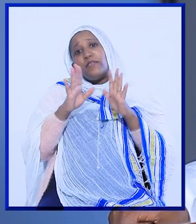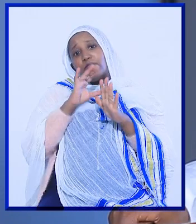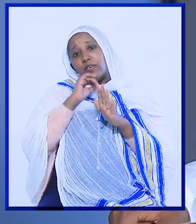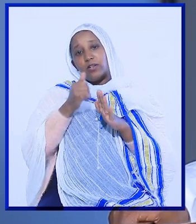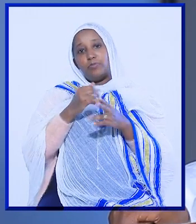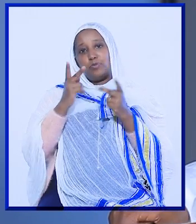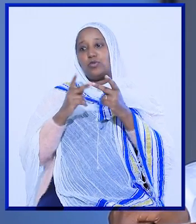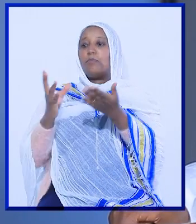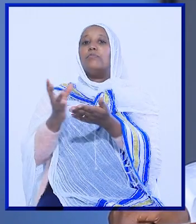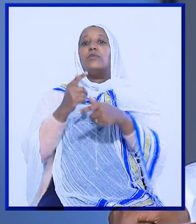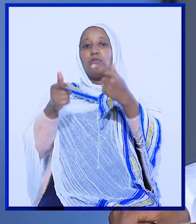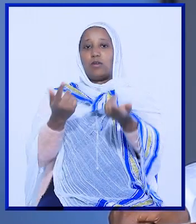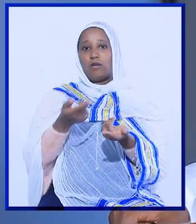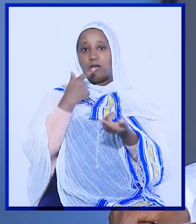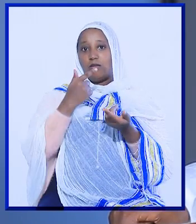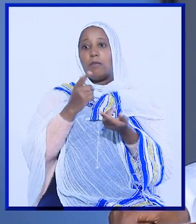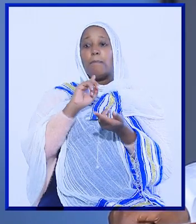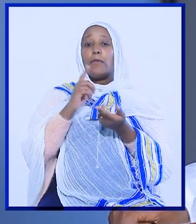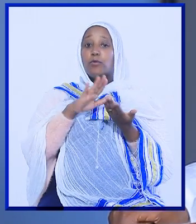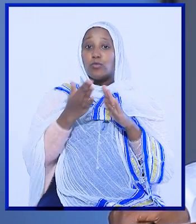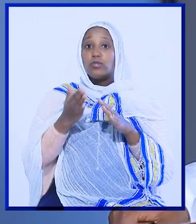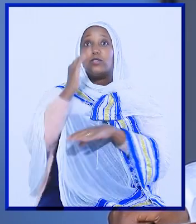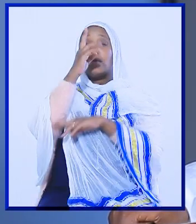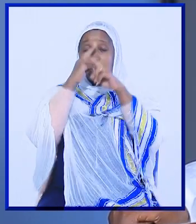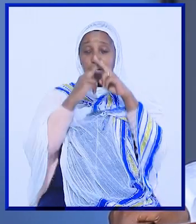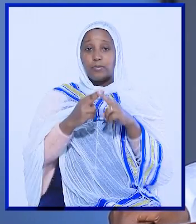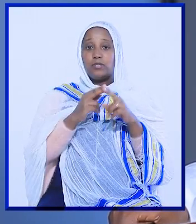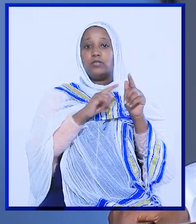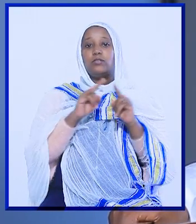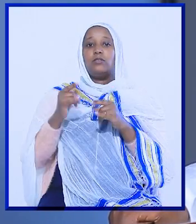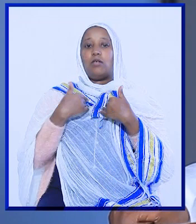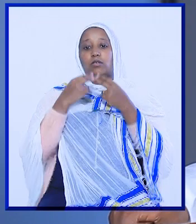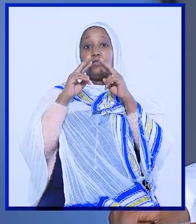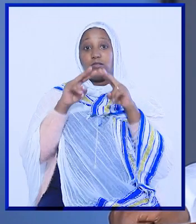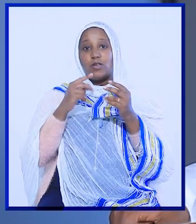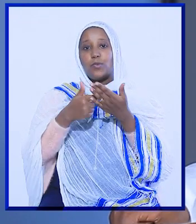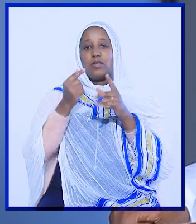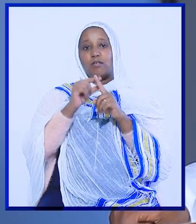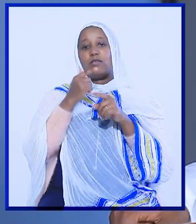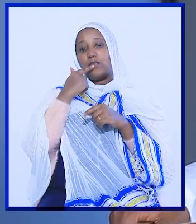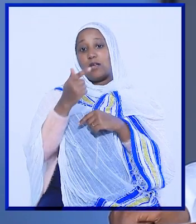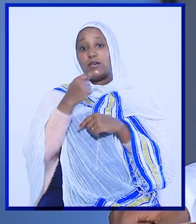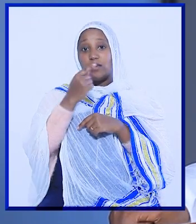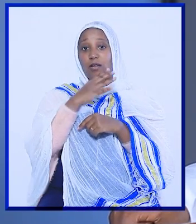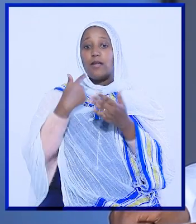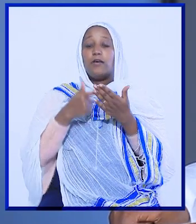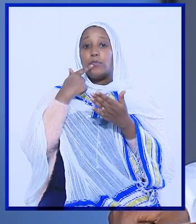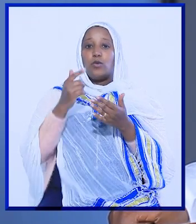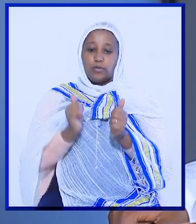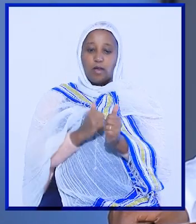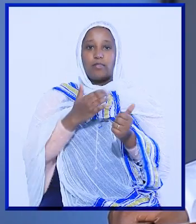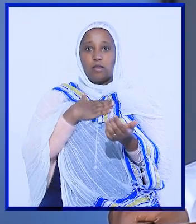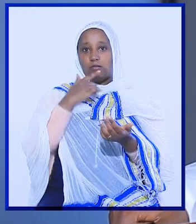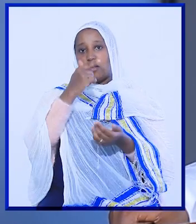ይወስድሃል አለው። በምን አይነት ሞት እግዚአብሔርን ያከብር ዘንድ እንዳለው ሲያመለክት ይህንን ኃይለ ቃል ተናገረ ይልና ይህንንም